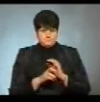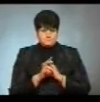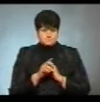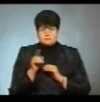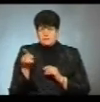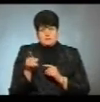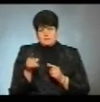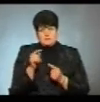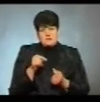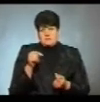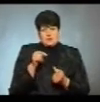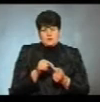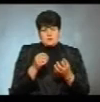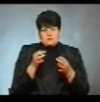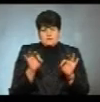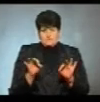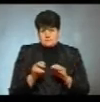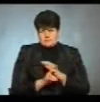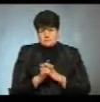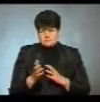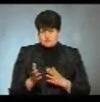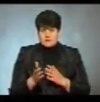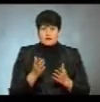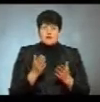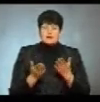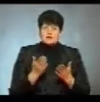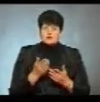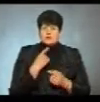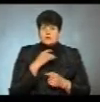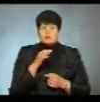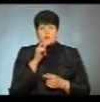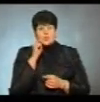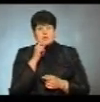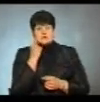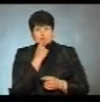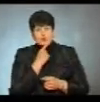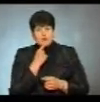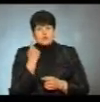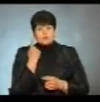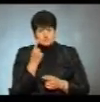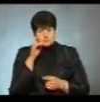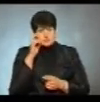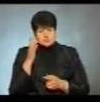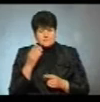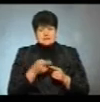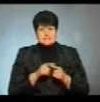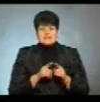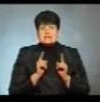це не підійшло. Відповідно, якщо за українську мову як єдину державну, знову ж таки, це